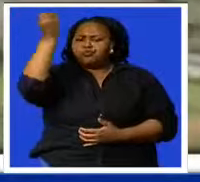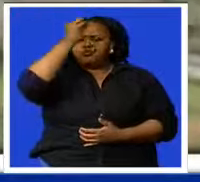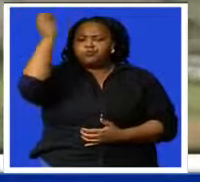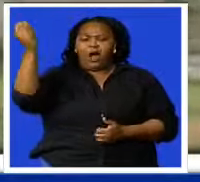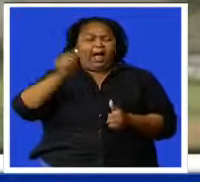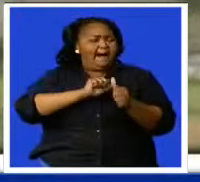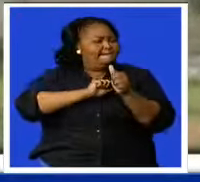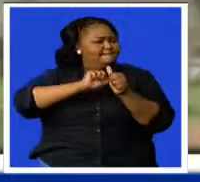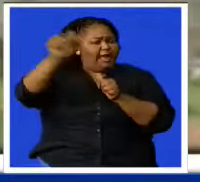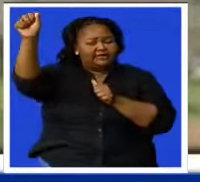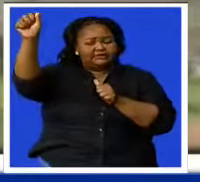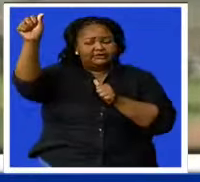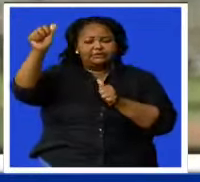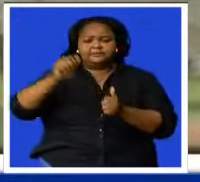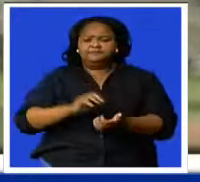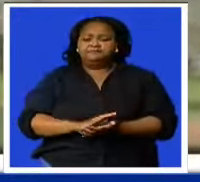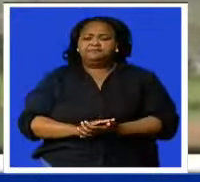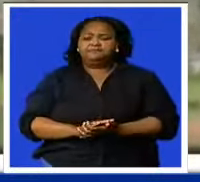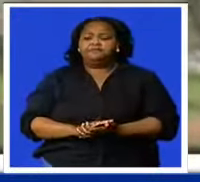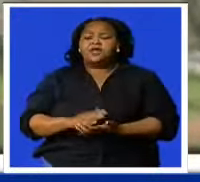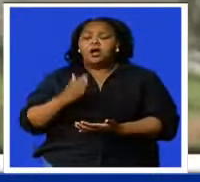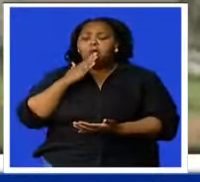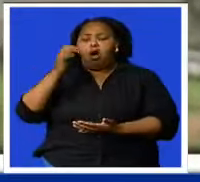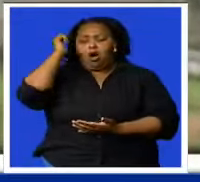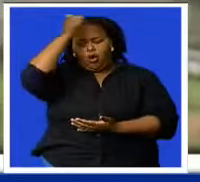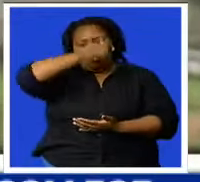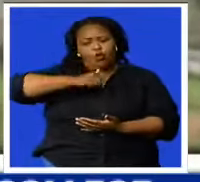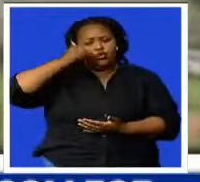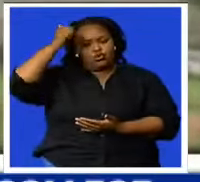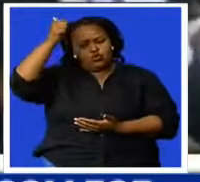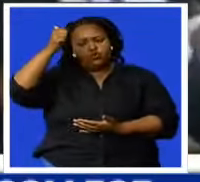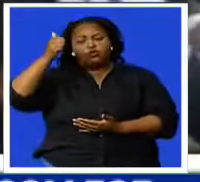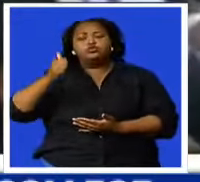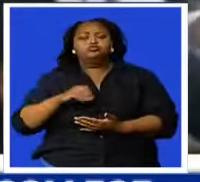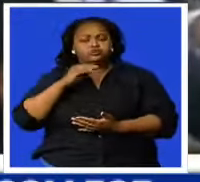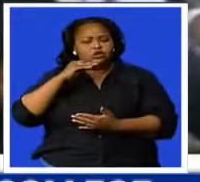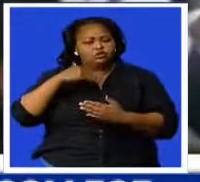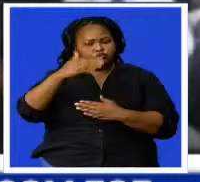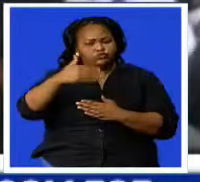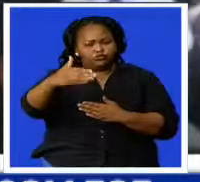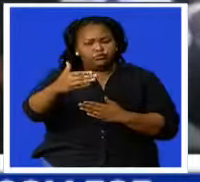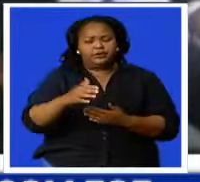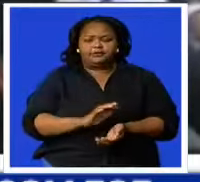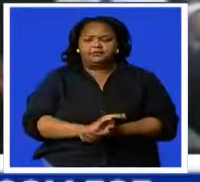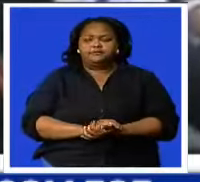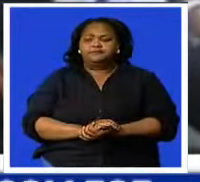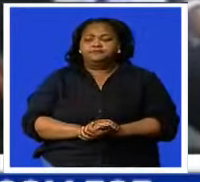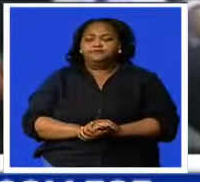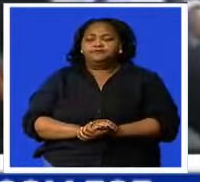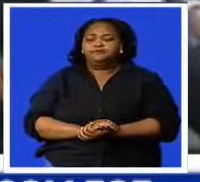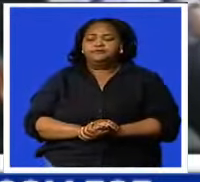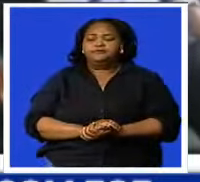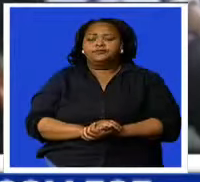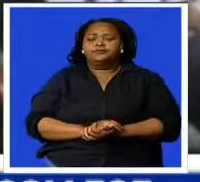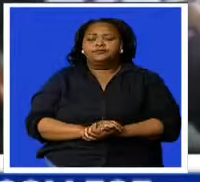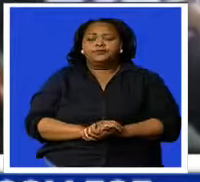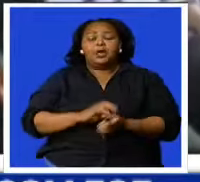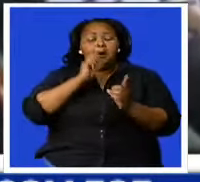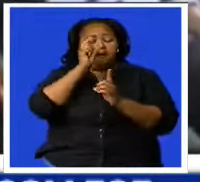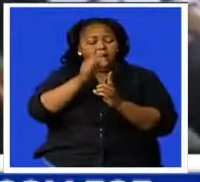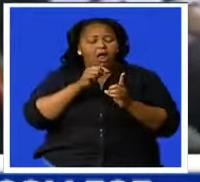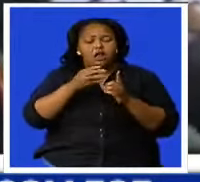student. Ngibonga kakhulu uNkulunkulu amana phenza ngisithe ngichubekele embili. Dokotela Mahlalela ubonge litiko letemfundo